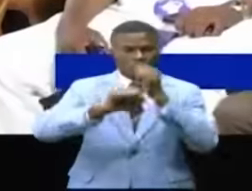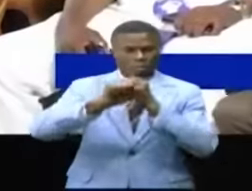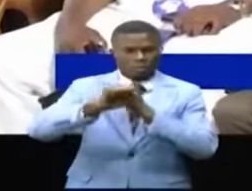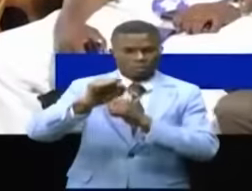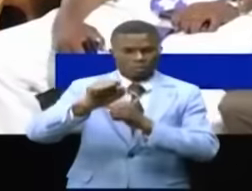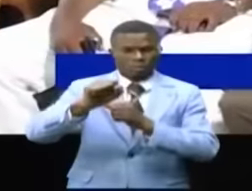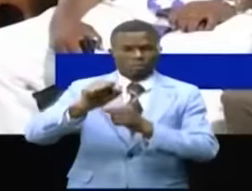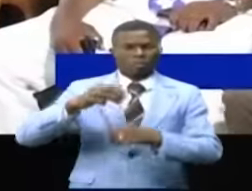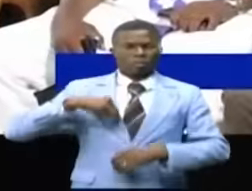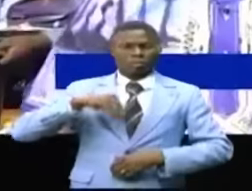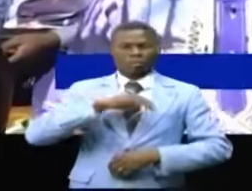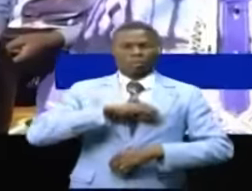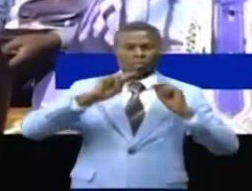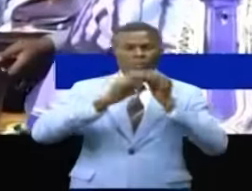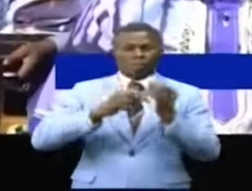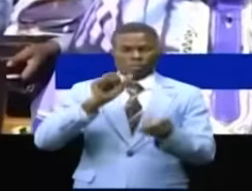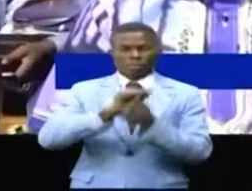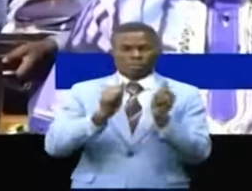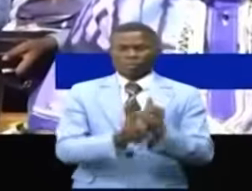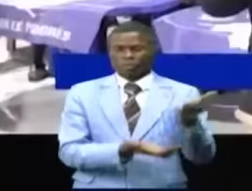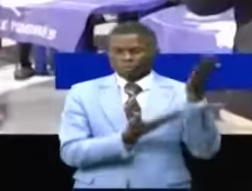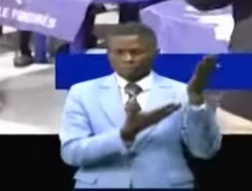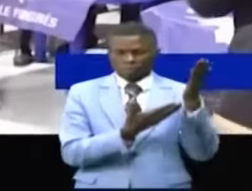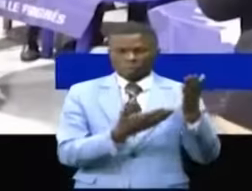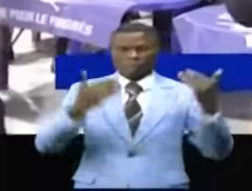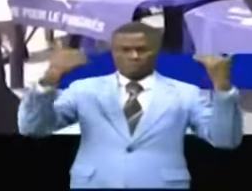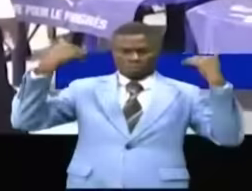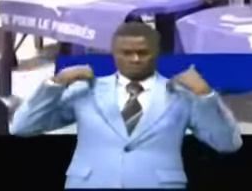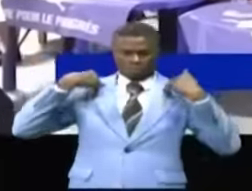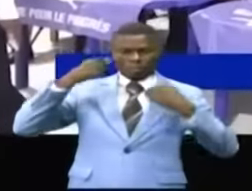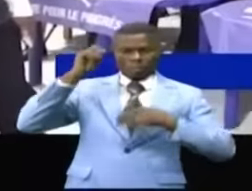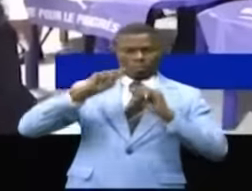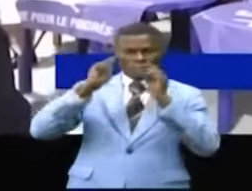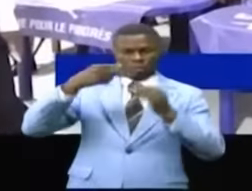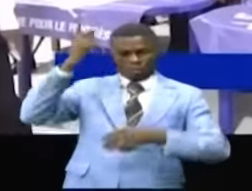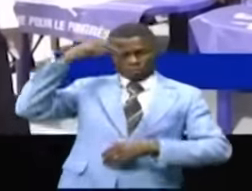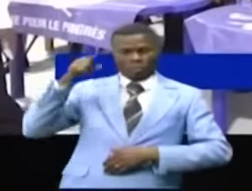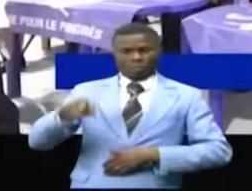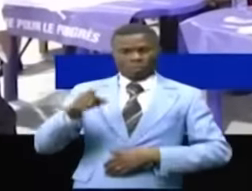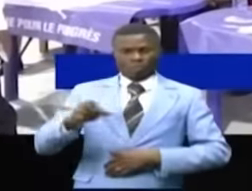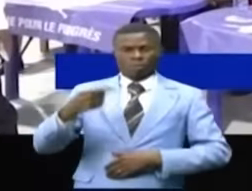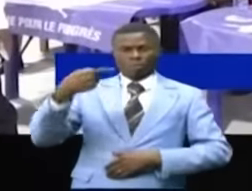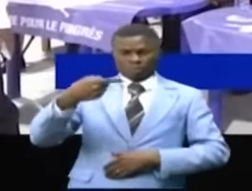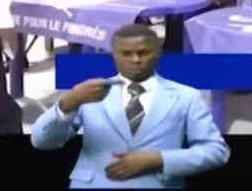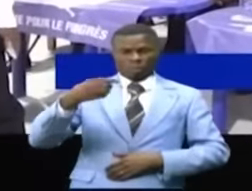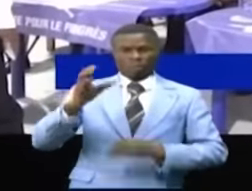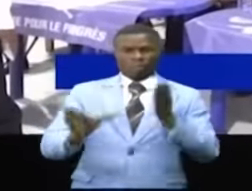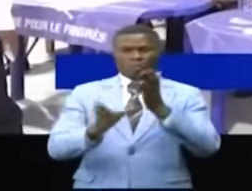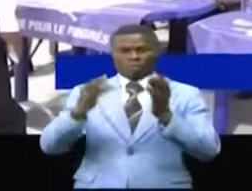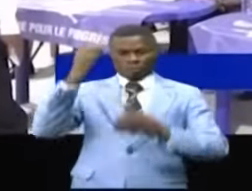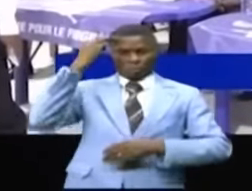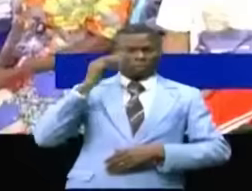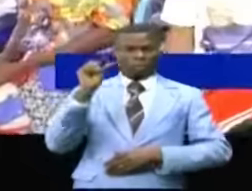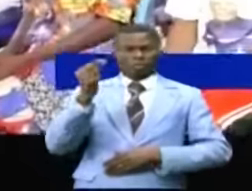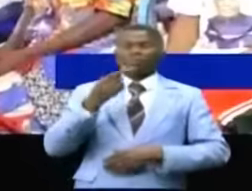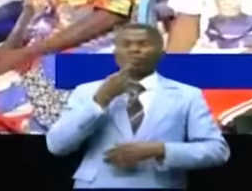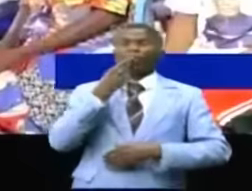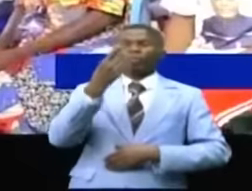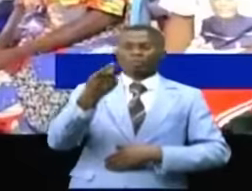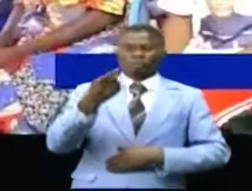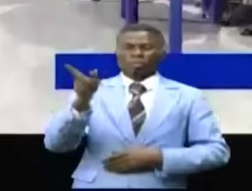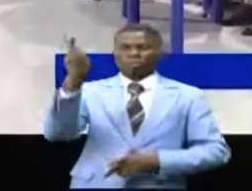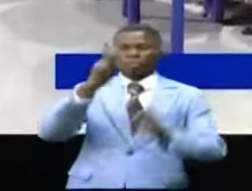sensibiliser les membres sur le vote utile. L'autorité morale de MP Godaromo Timona, vice-ministre des Mines, a rappelé à